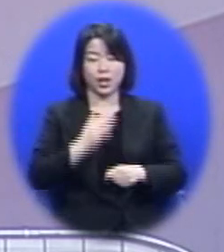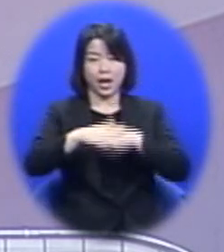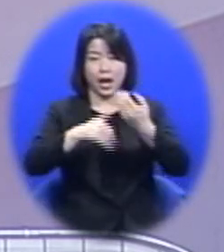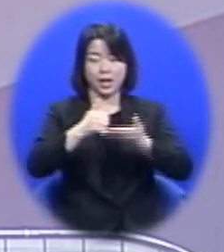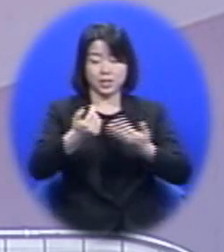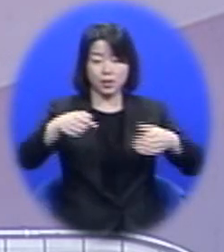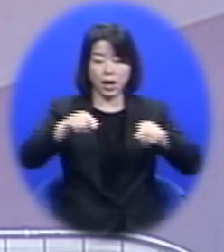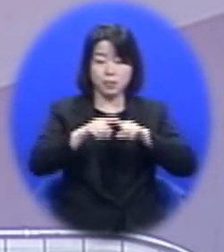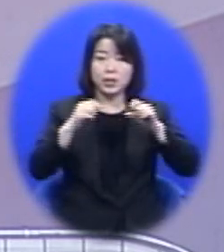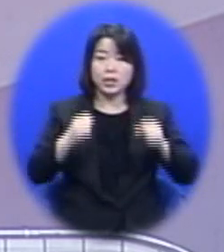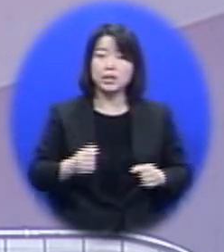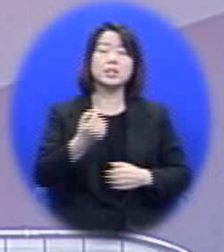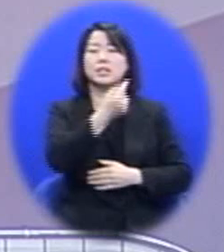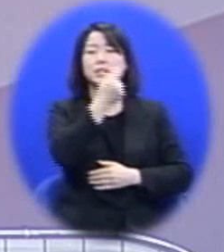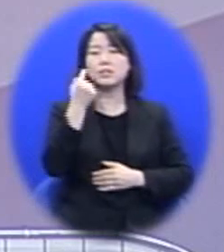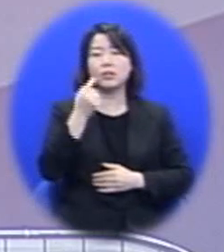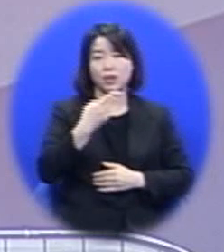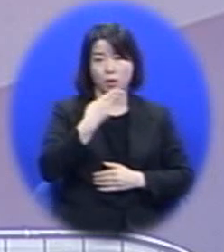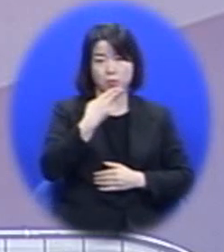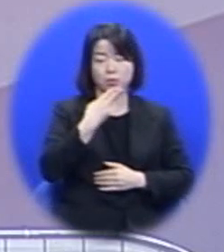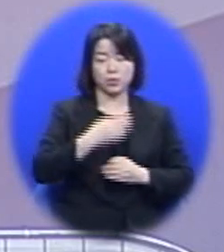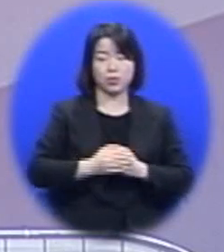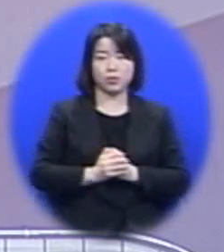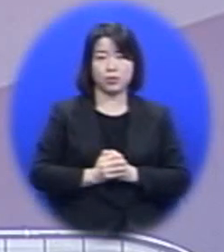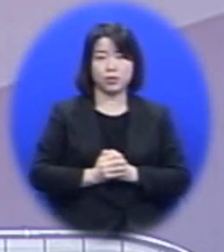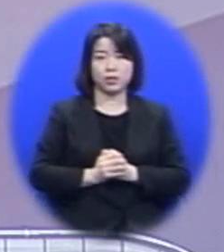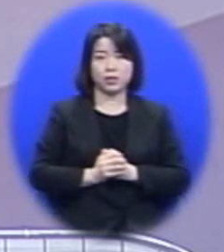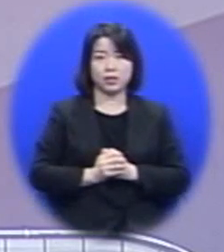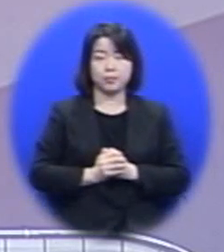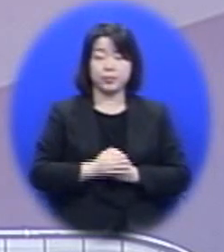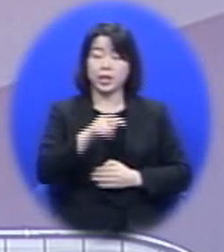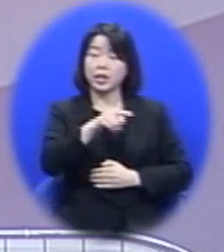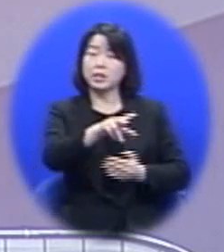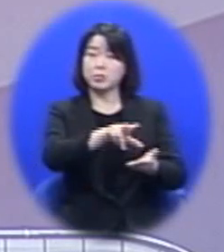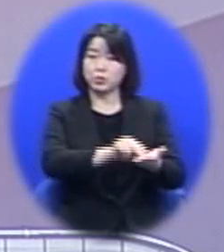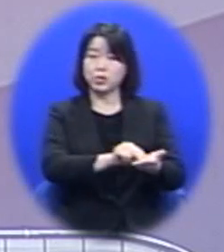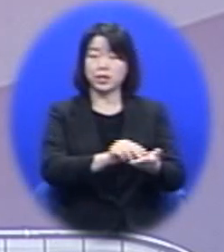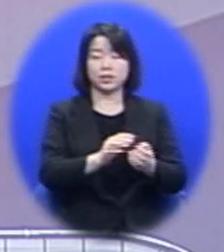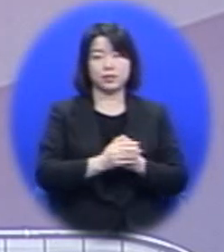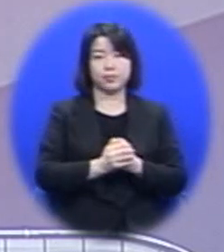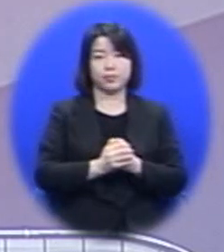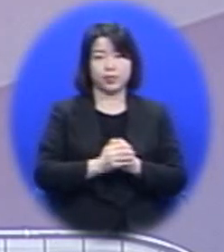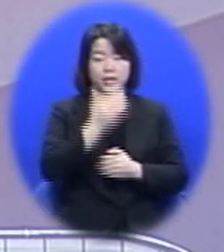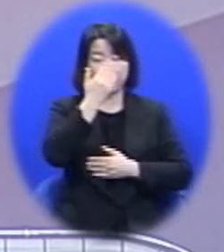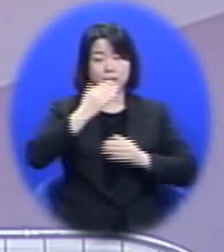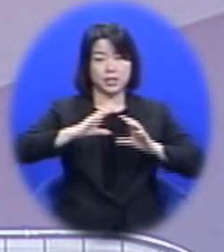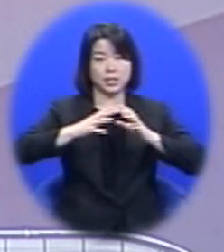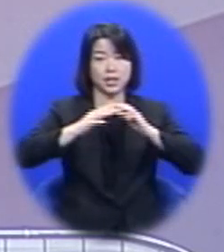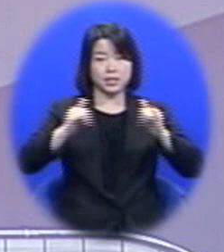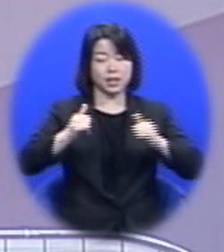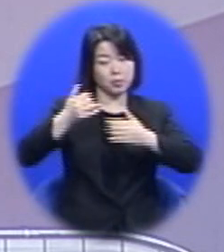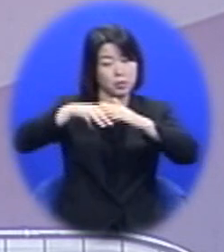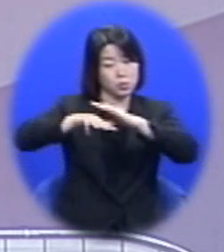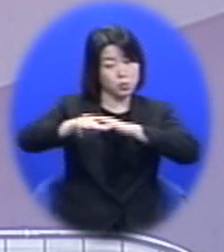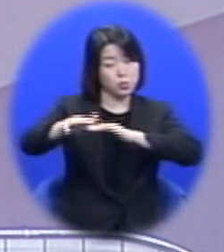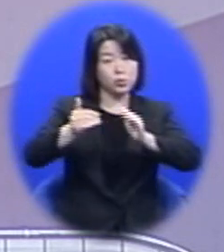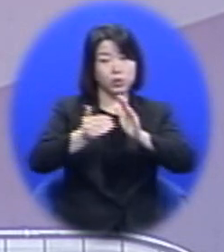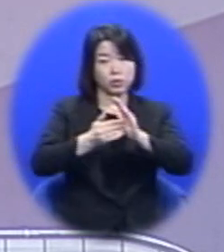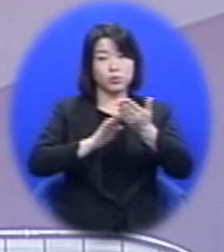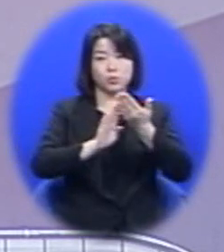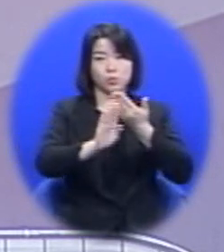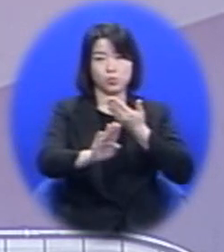하나님이 함께 계시는 증거가 없어요. 이 문제는 이스라엘 백성들이 출애굽하고 난